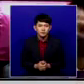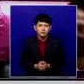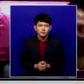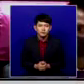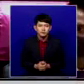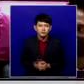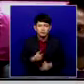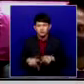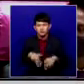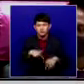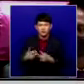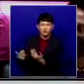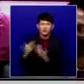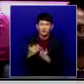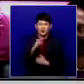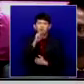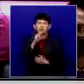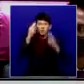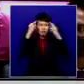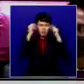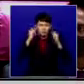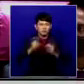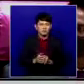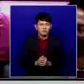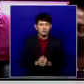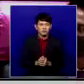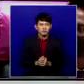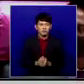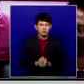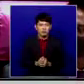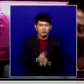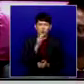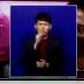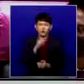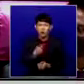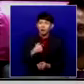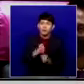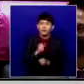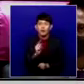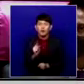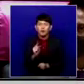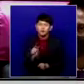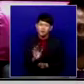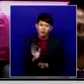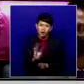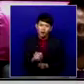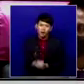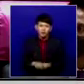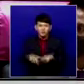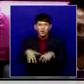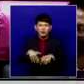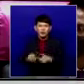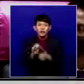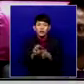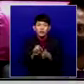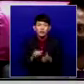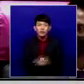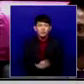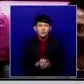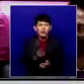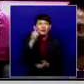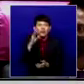งชาวบ้านเขาฝากผมมาบอกท่านนายกครับท่านอย่าไปพร่องครับว่าแล้วจะให้กูทำไงชาวบ้านเขาแนะนำท่านเลยเขาท่านกลับไปบ้